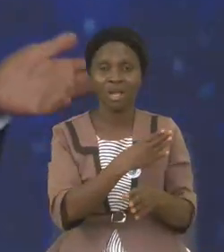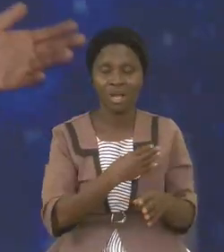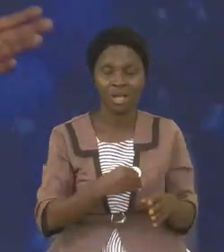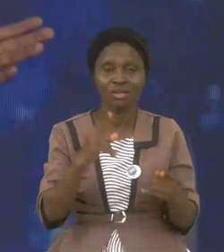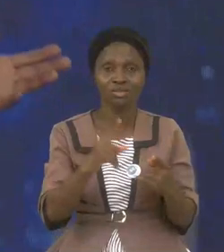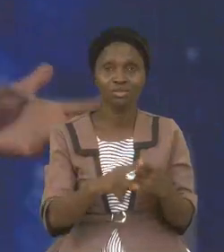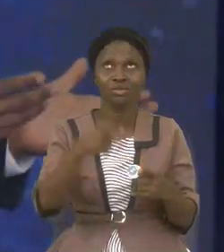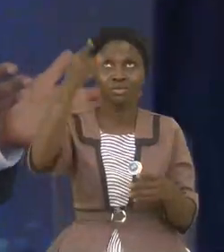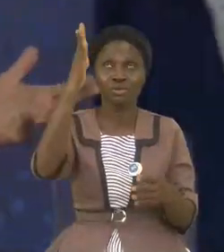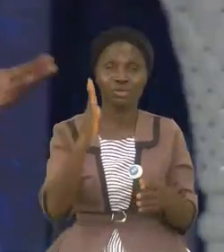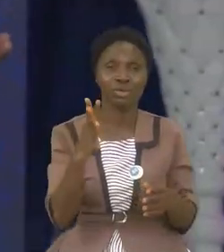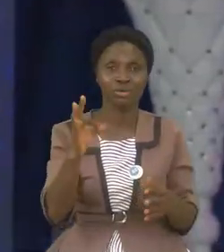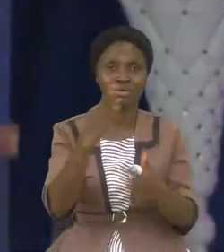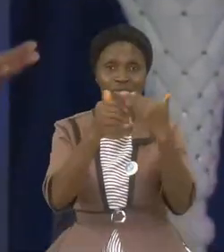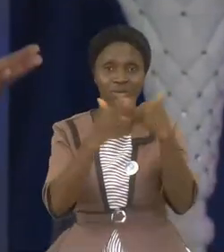l'existence